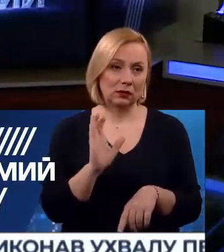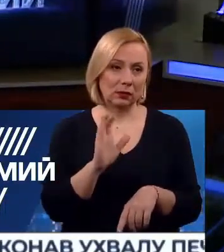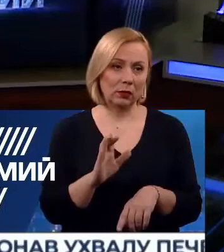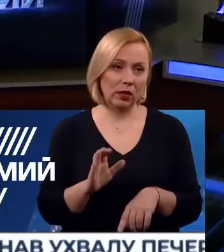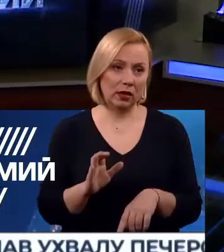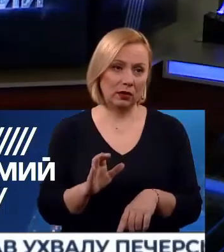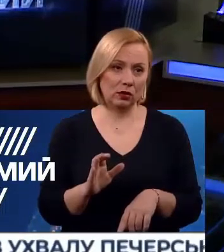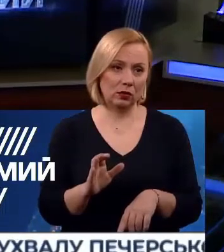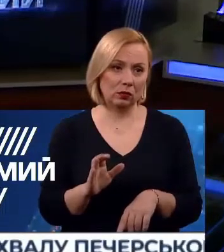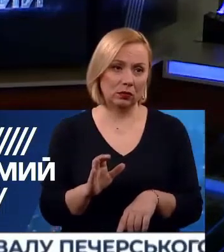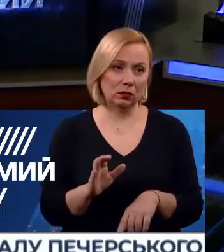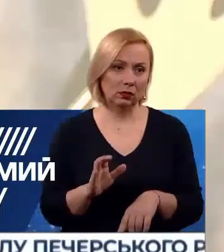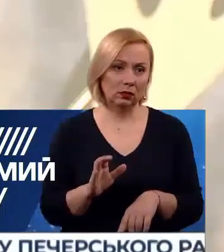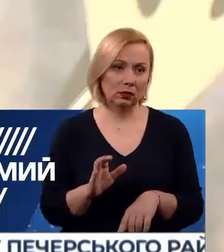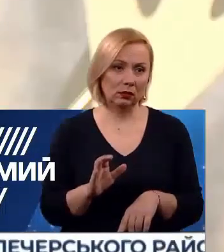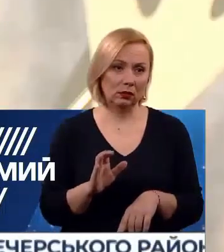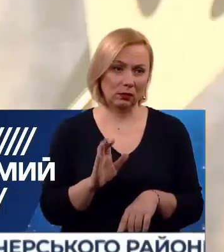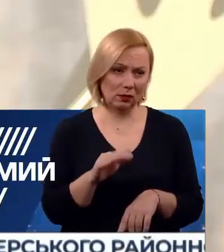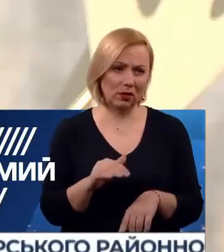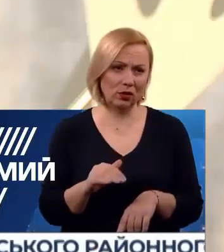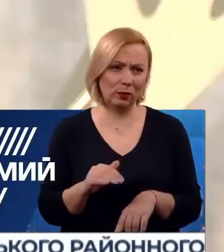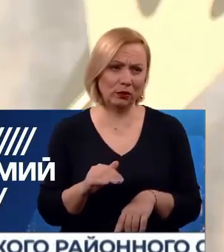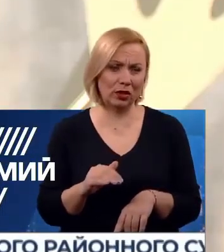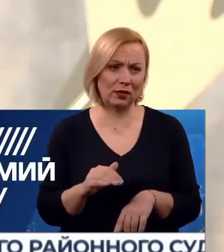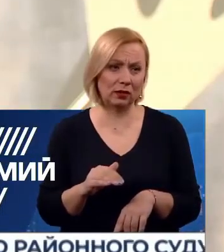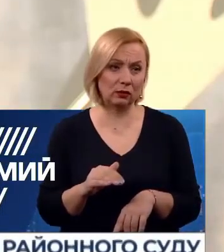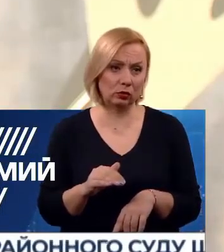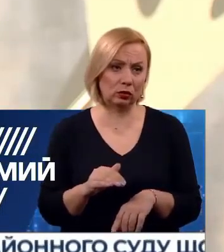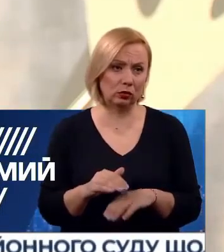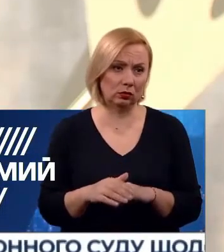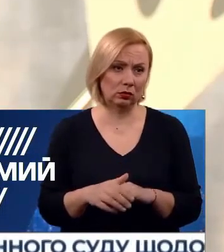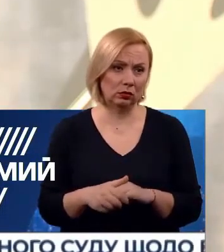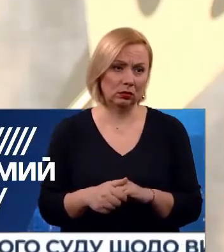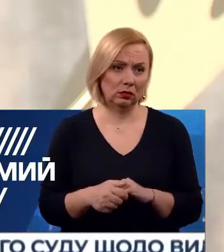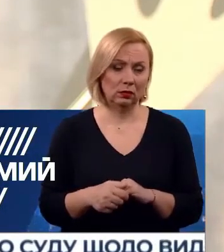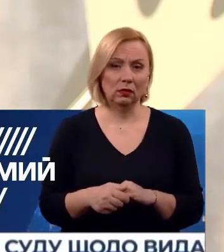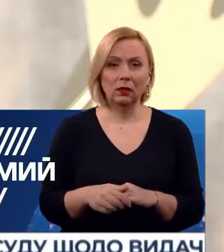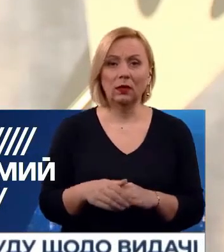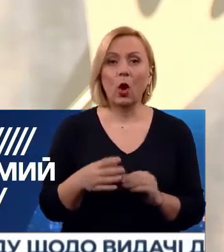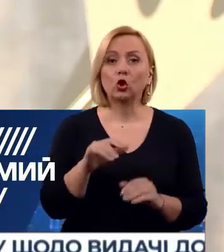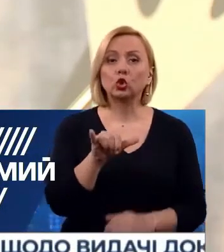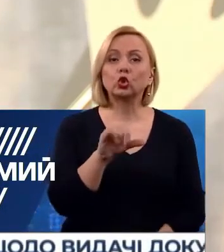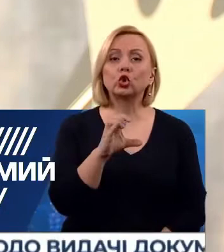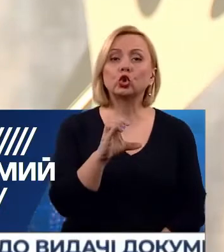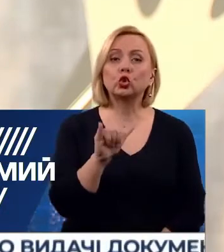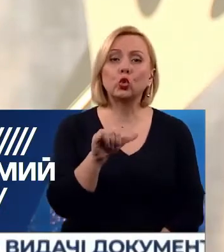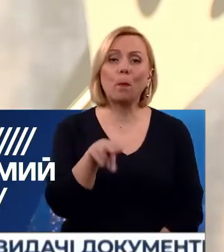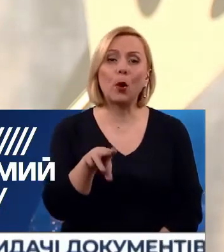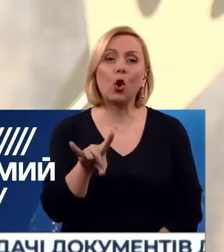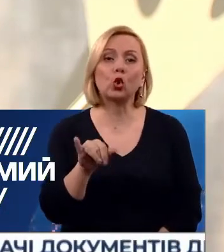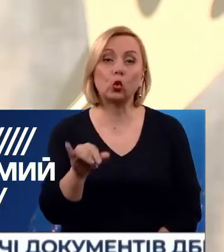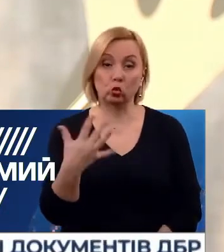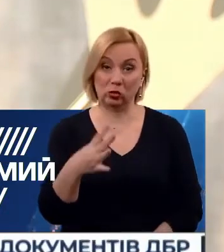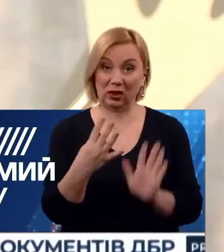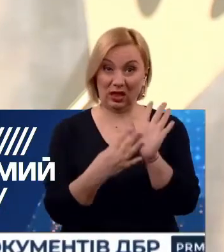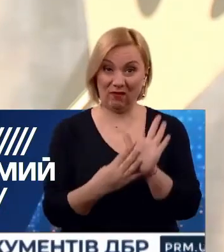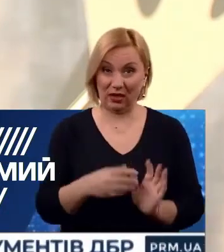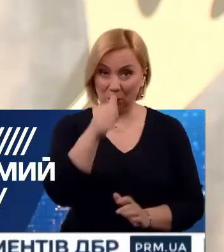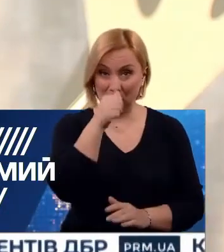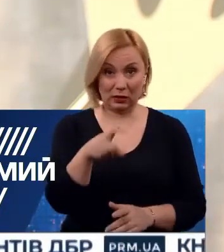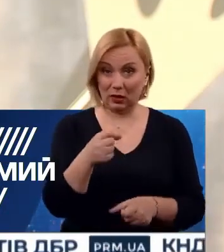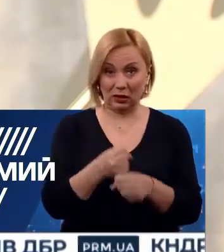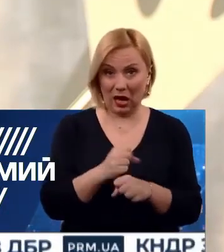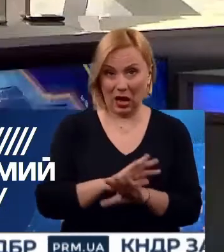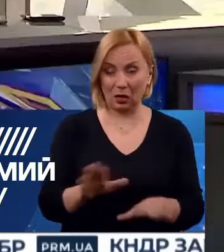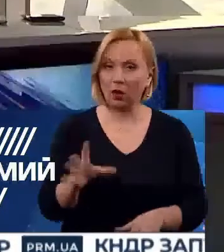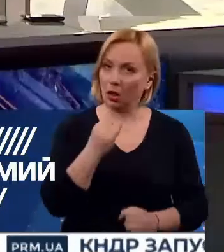що пані Уляна Супрун, нагадати, вже майже 9 місяців не працює очільницею Міністерства охорони здоров'я. І за цих 9 місяців вже